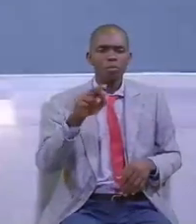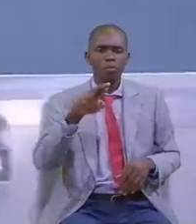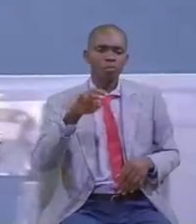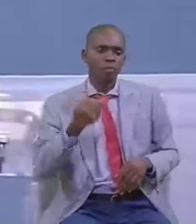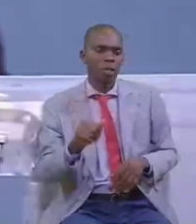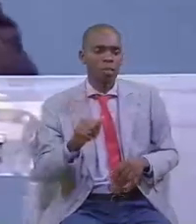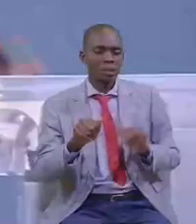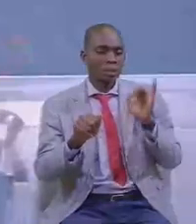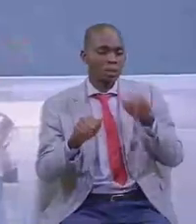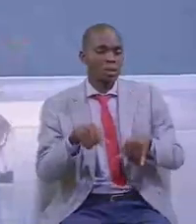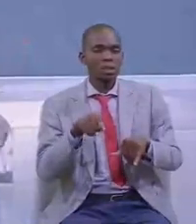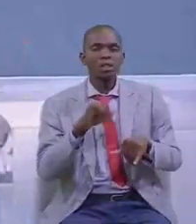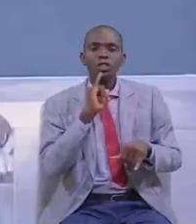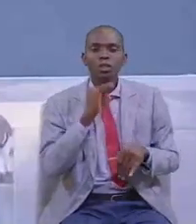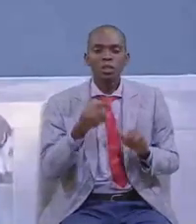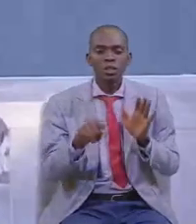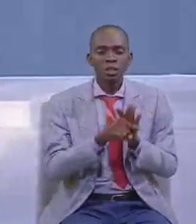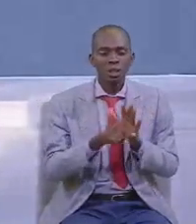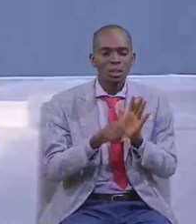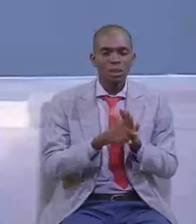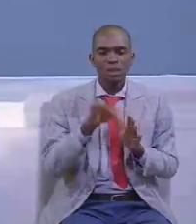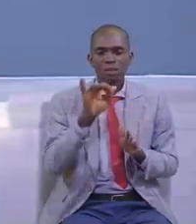Ça, c'est servir le Seigneur de façon négative.